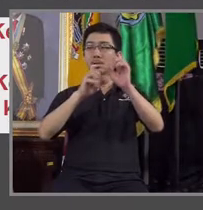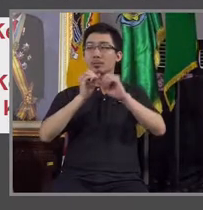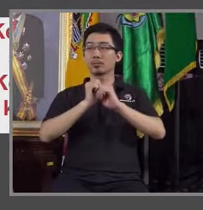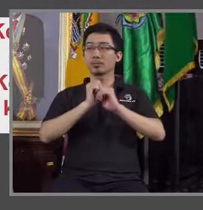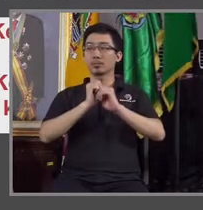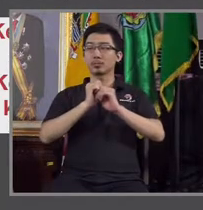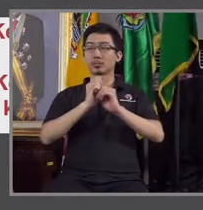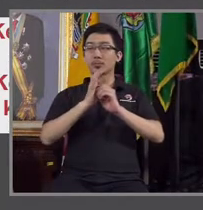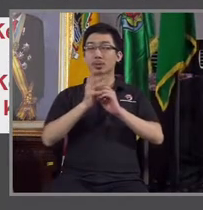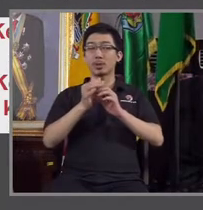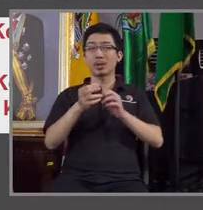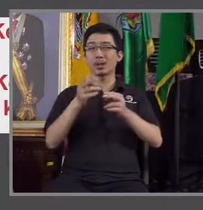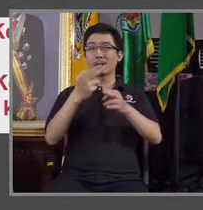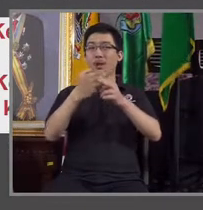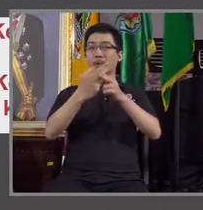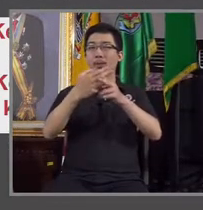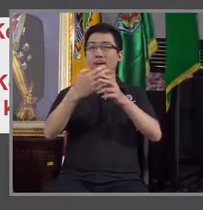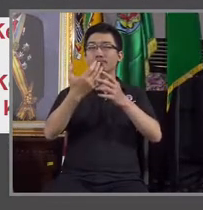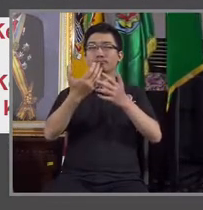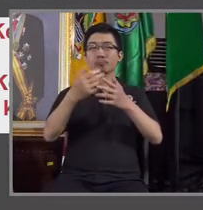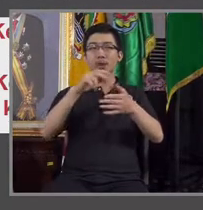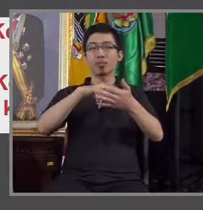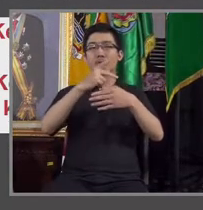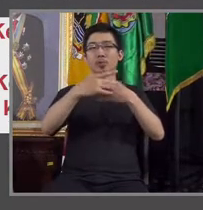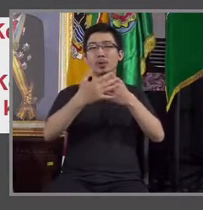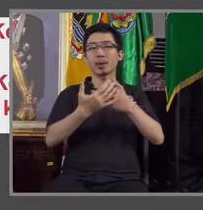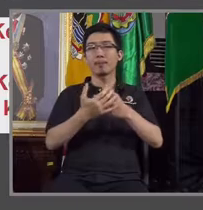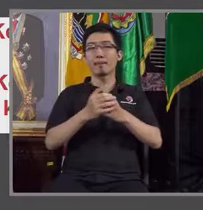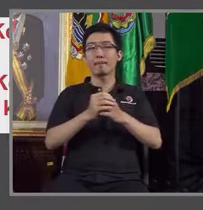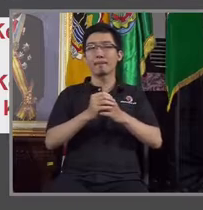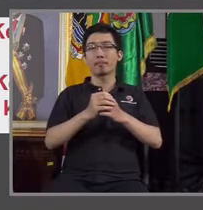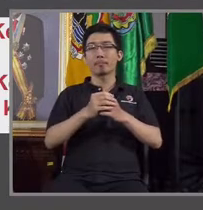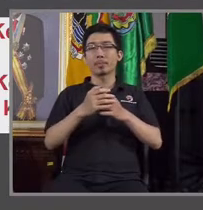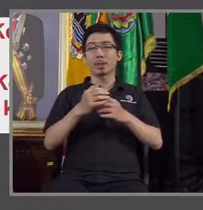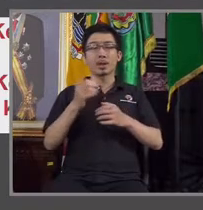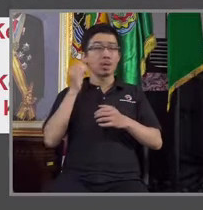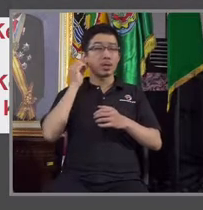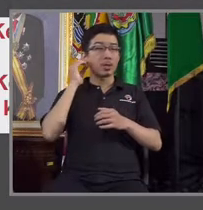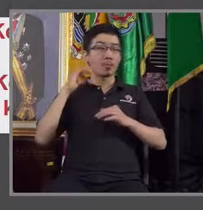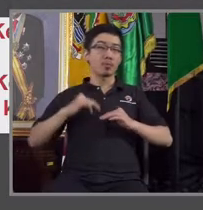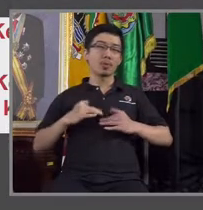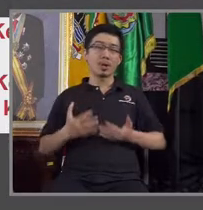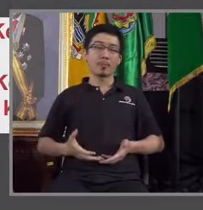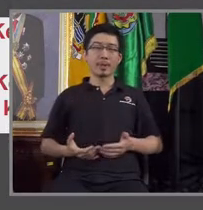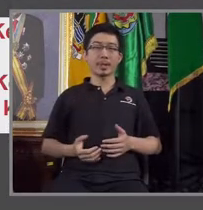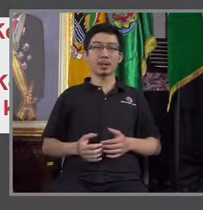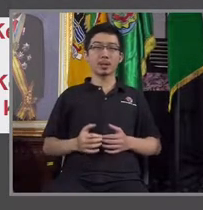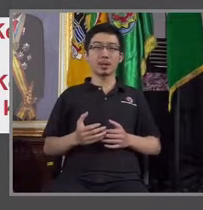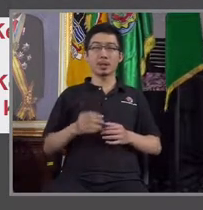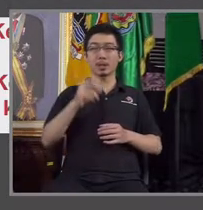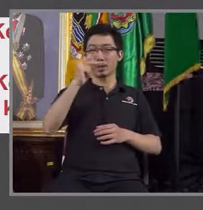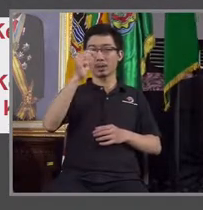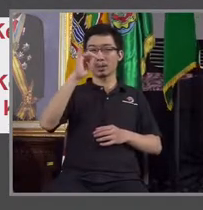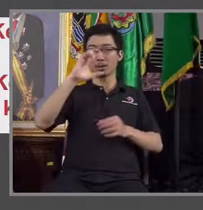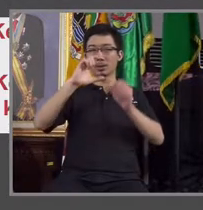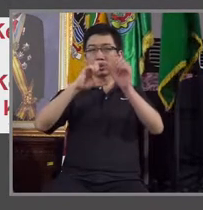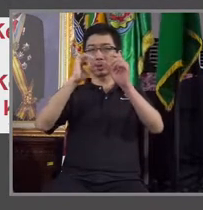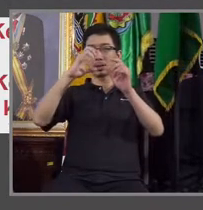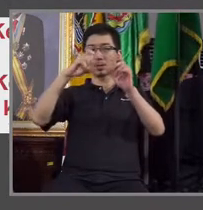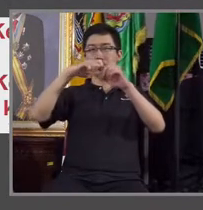dan stantink atau grebek hunting dan selanjutnya kelas